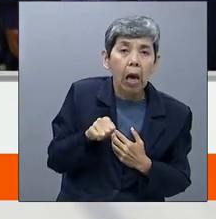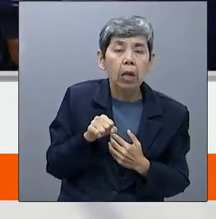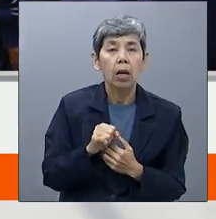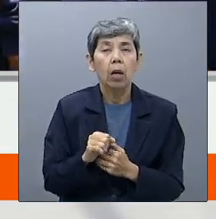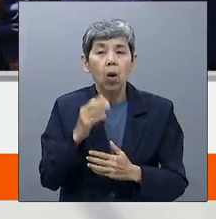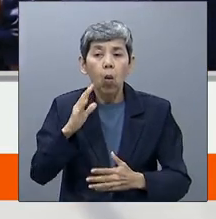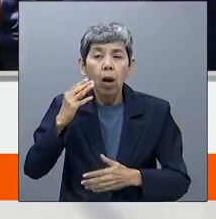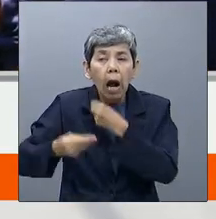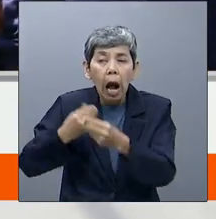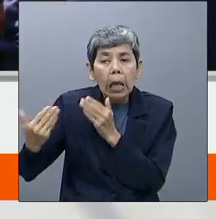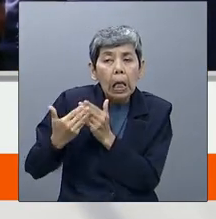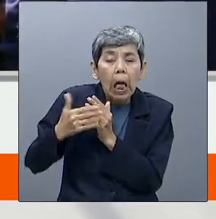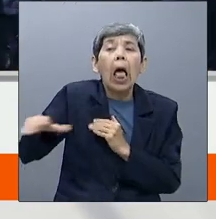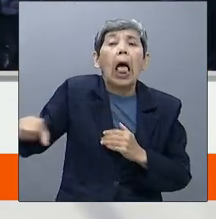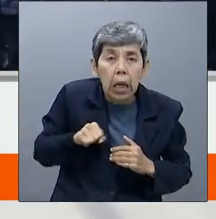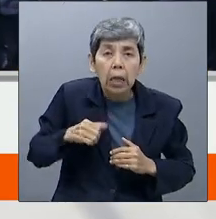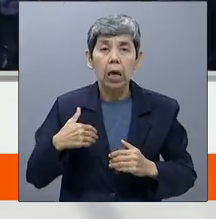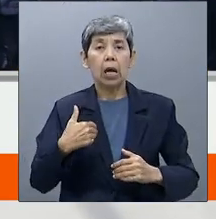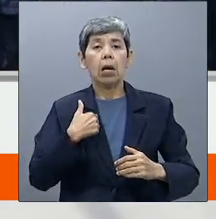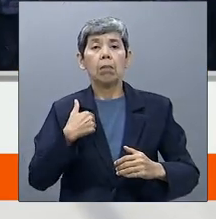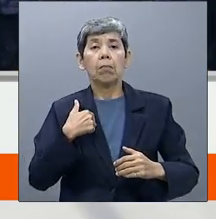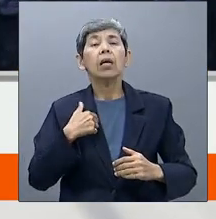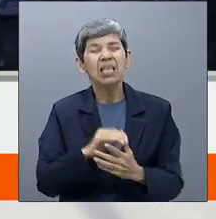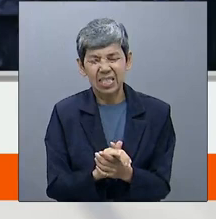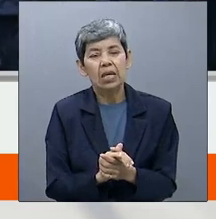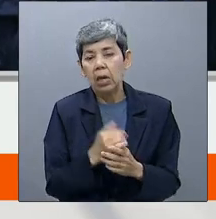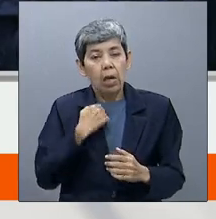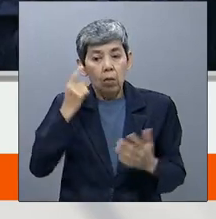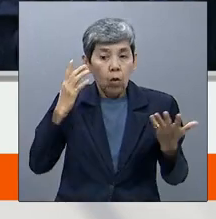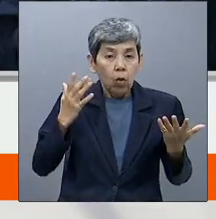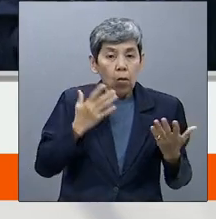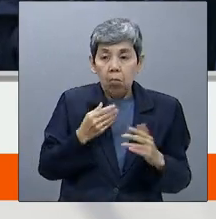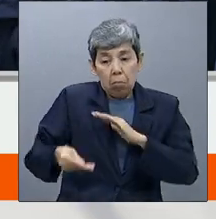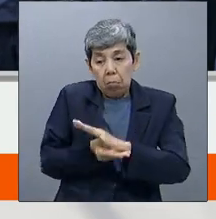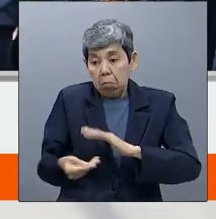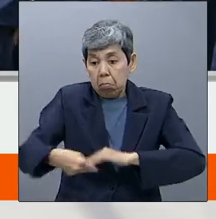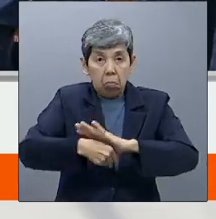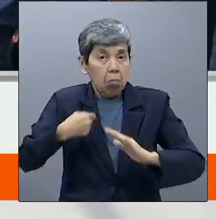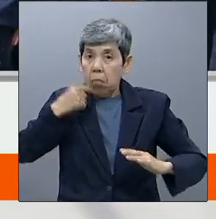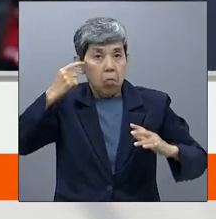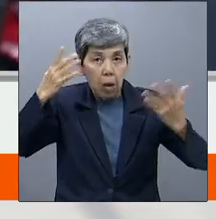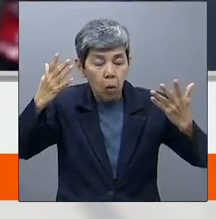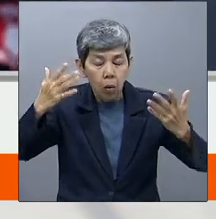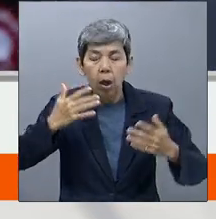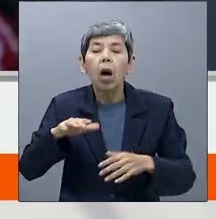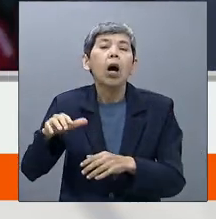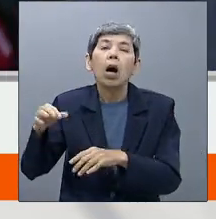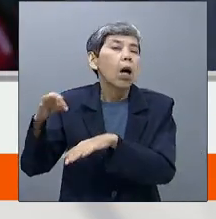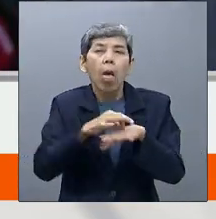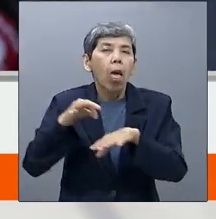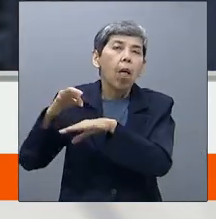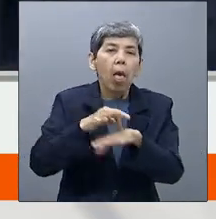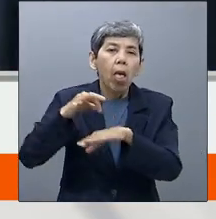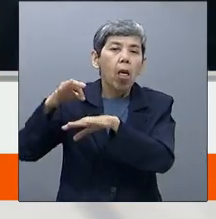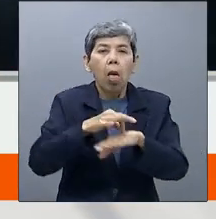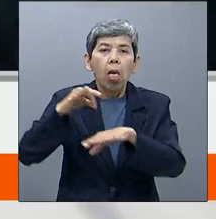พักพวกเพื่อนฝูงมาเอาลูกหลานกับอีกไอ้พวกนี้ก็ไม่รู้รับผลประโยชน์หรือเปล่านะก็รับเป็นเข้ามา